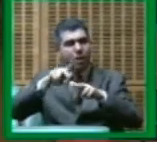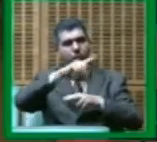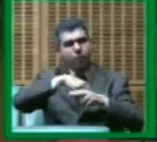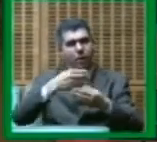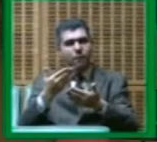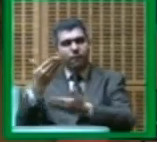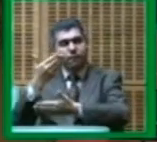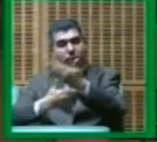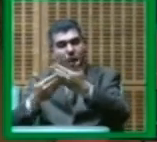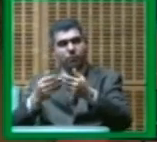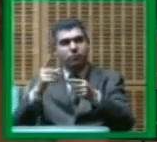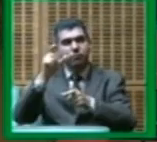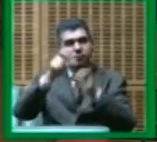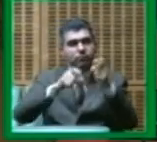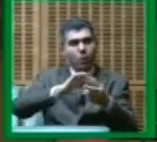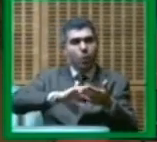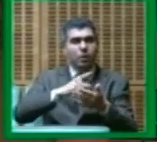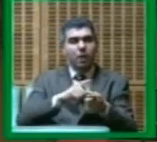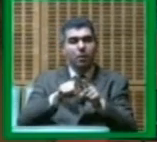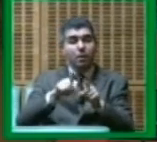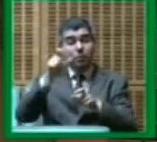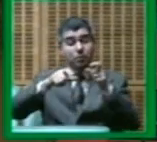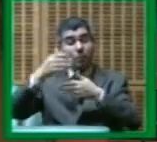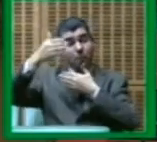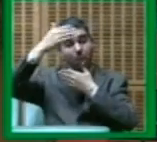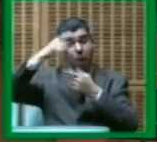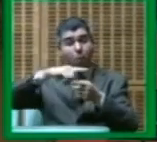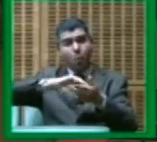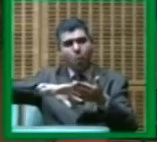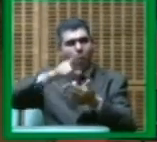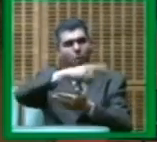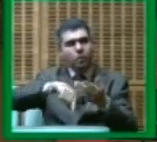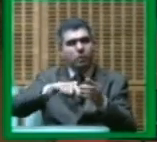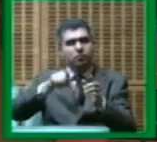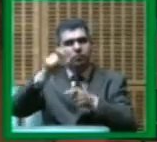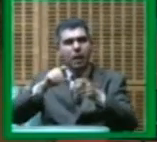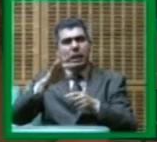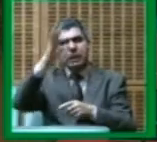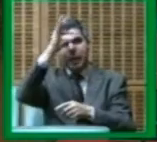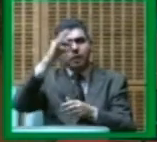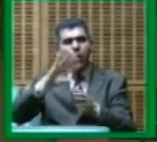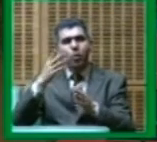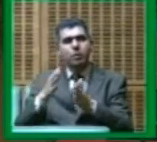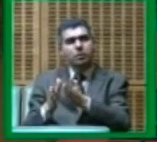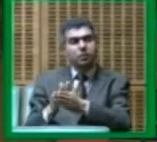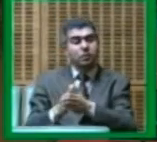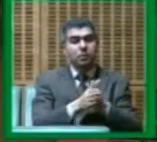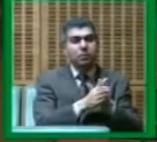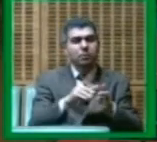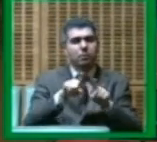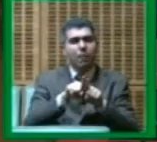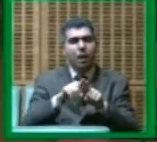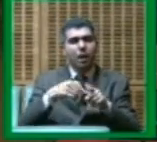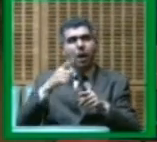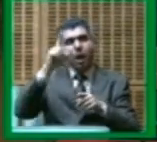المسؤوليات، لأنه ما تنعتقدش أن المغاربة شي مرة استغلوا كيف ما كان الموقع ديالهم السياسي، استغلوا هذا الشيء باش يصفيوا الحسابات. اللهم